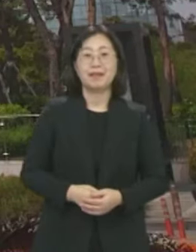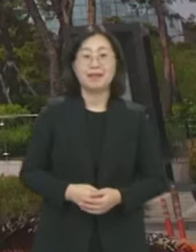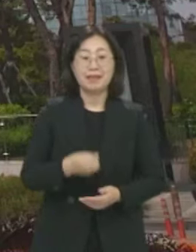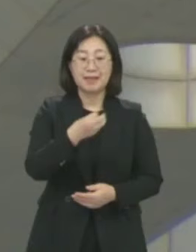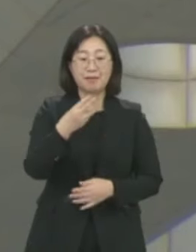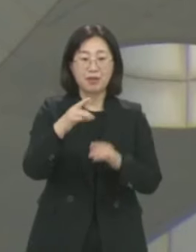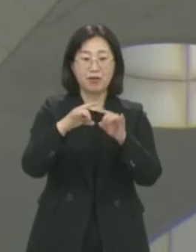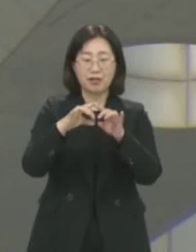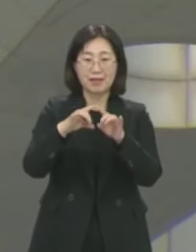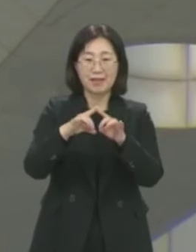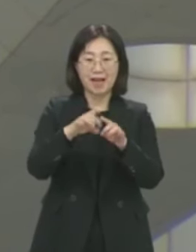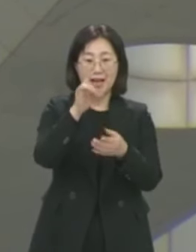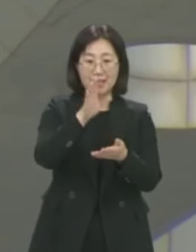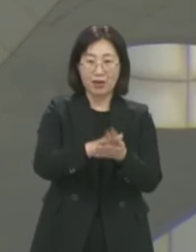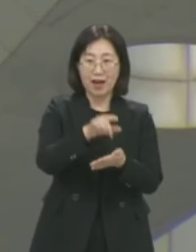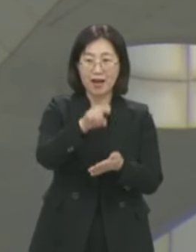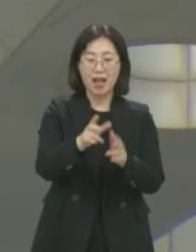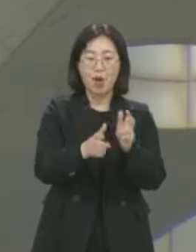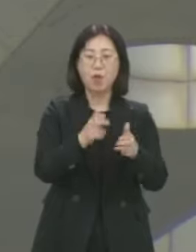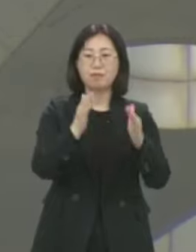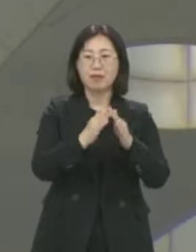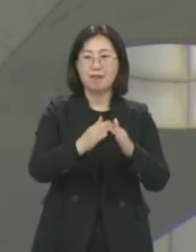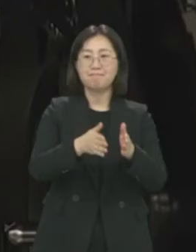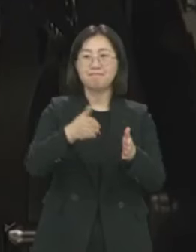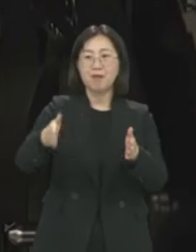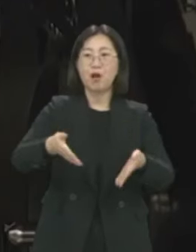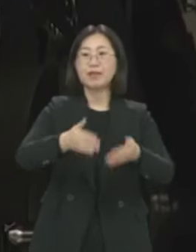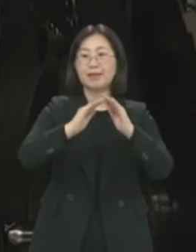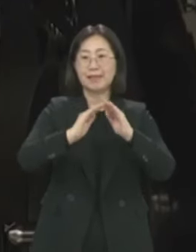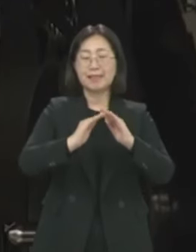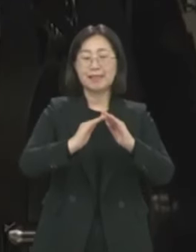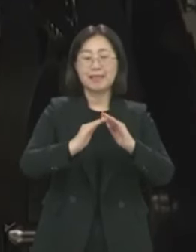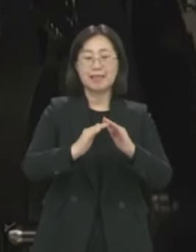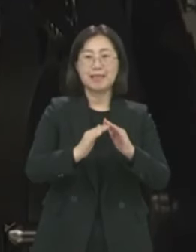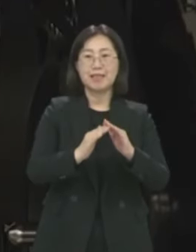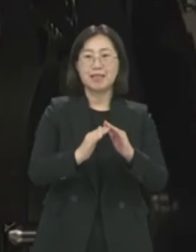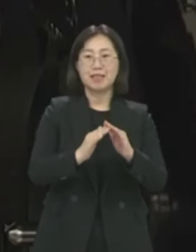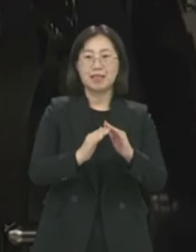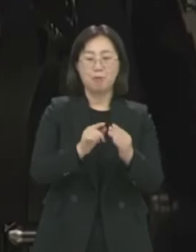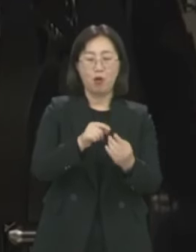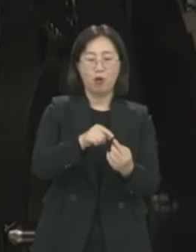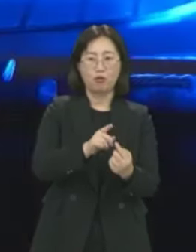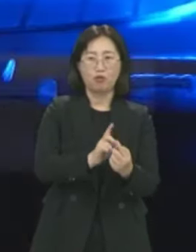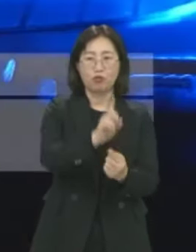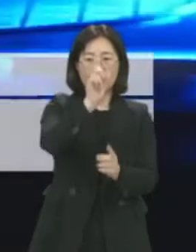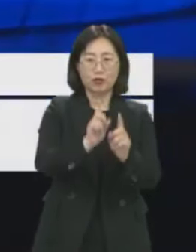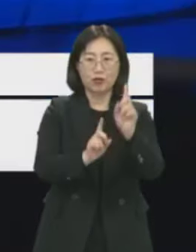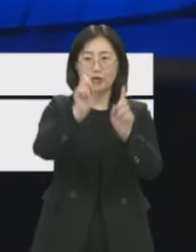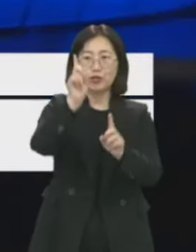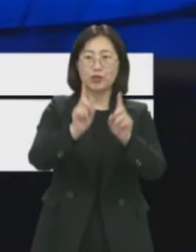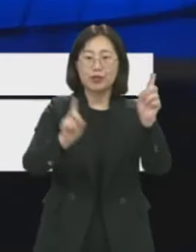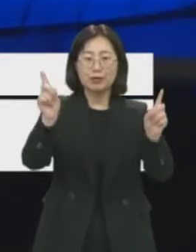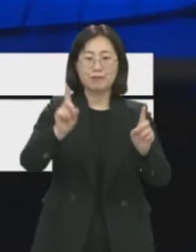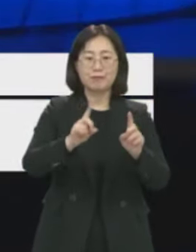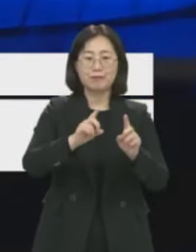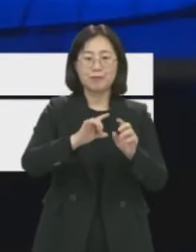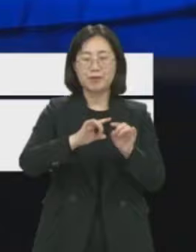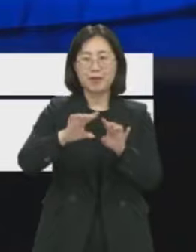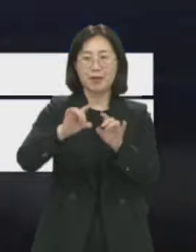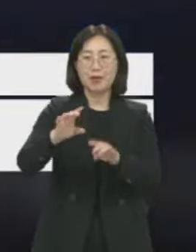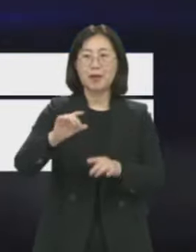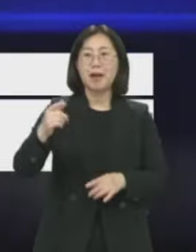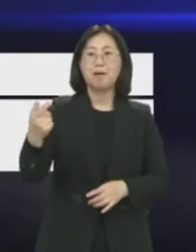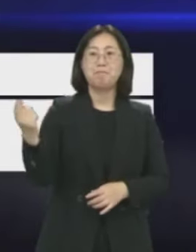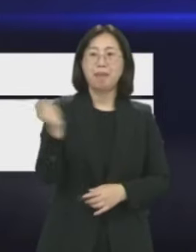삼성전자가 천안에 반도체 패키징 공정 설비를 증설합니다. 여러 개의 D램을 수직으로 쌓아 데이터 처리 속도를 높이는